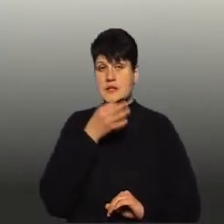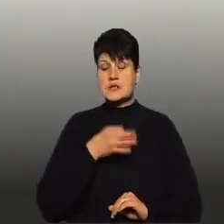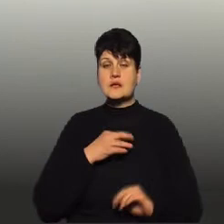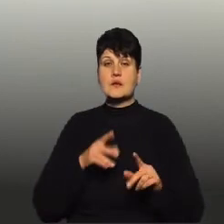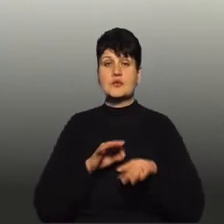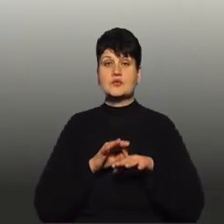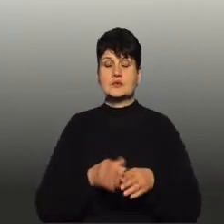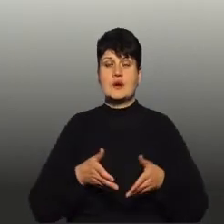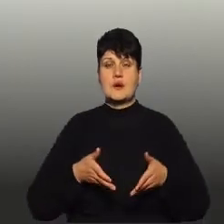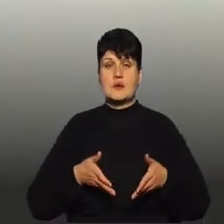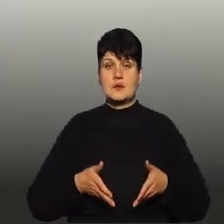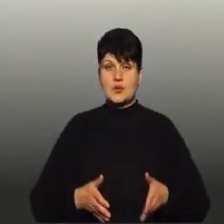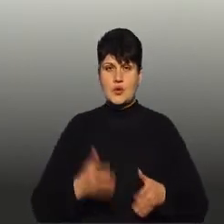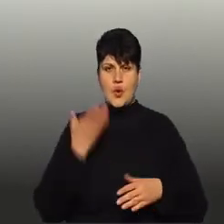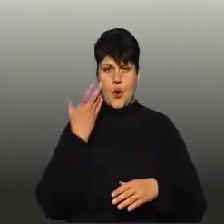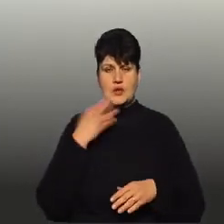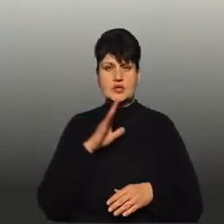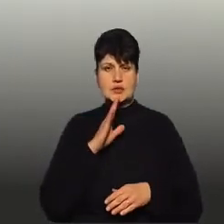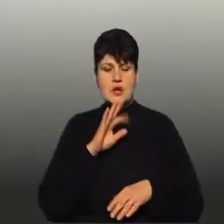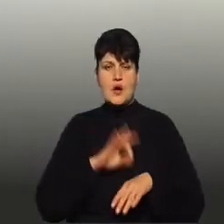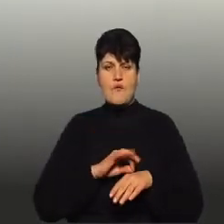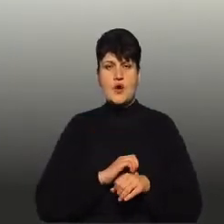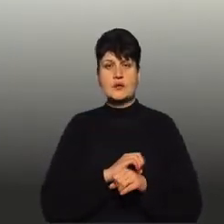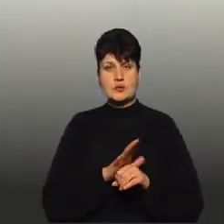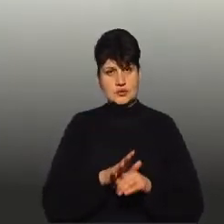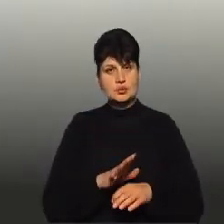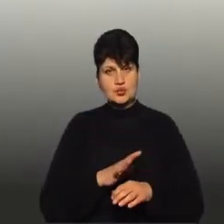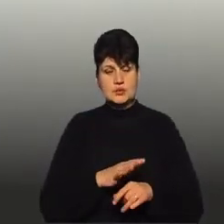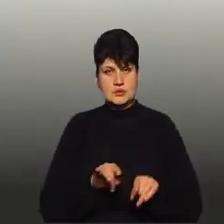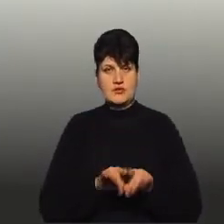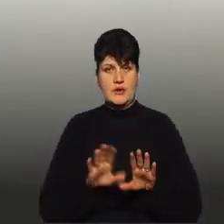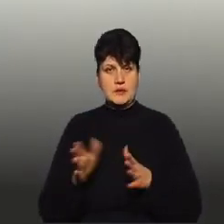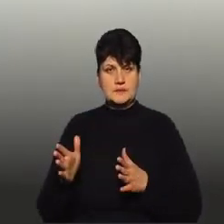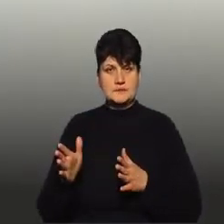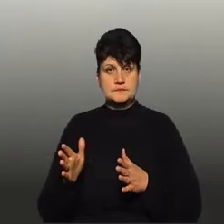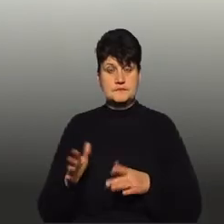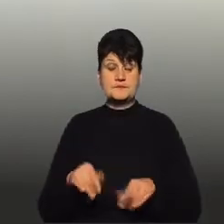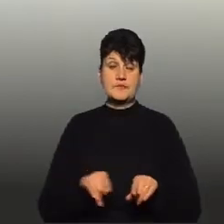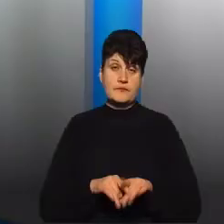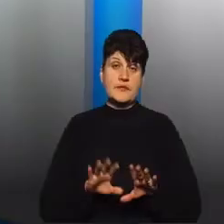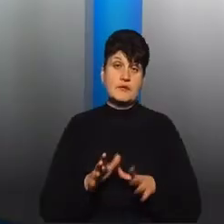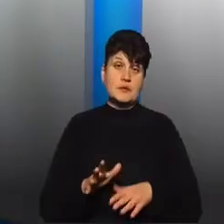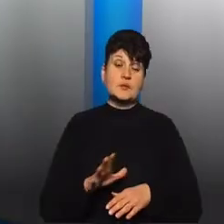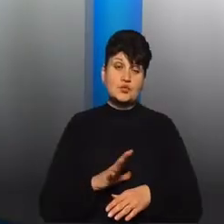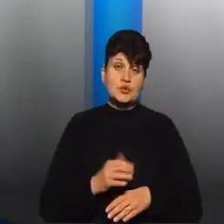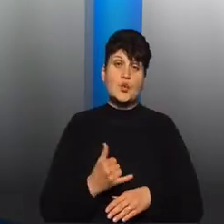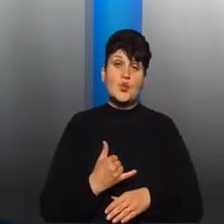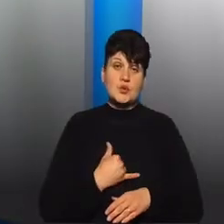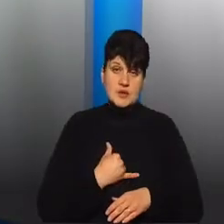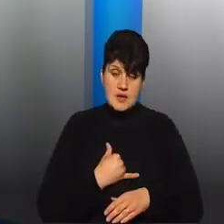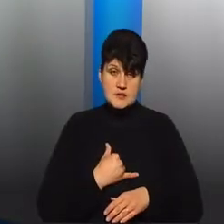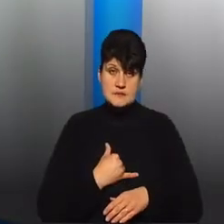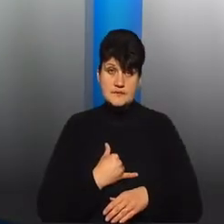хвора коронавірусом, і чи були такі випадки в перинатальному центрі? Такі випадки були, і в нас, перш за все, що з